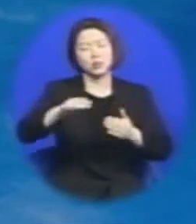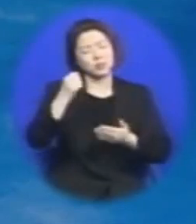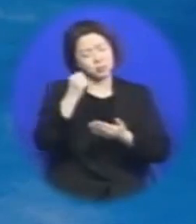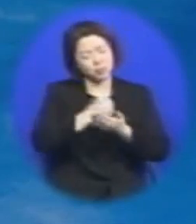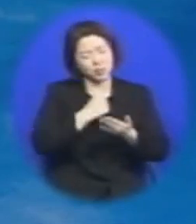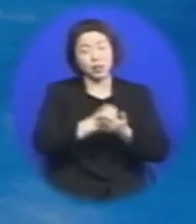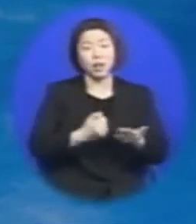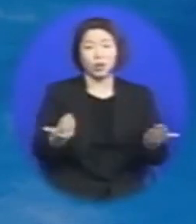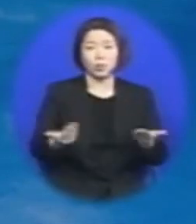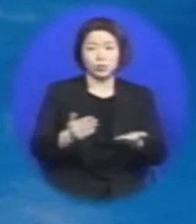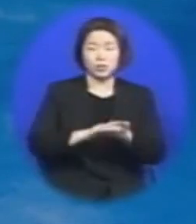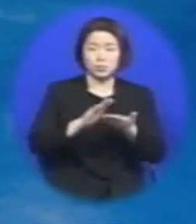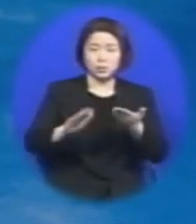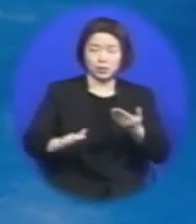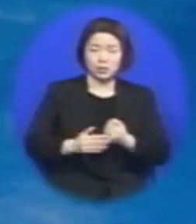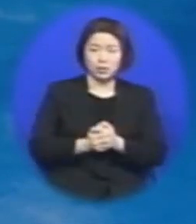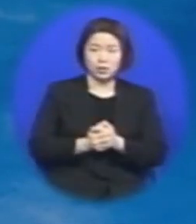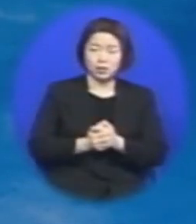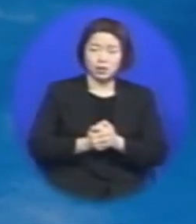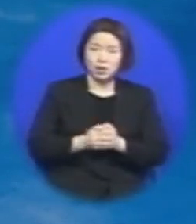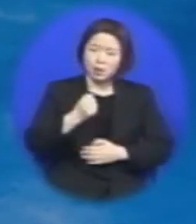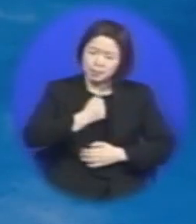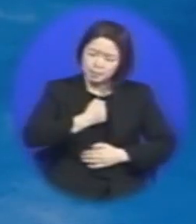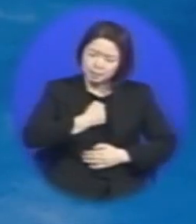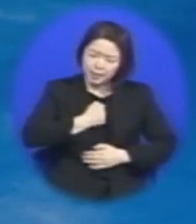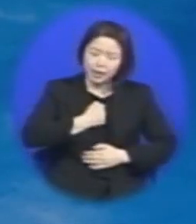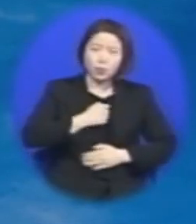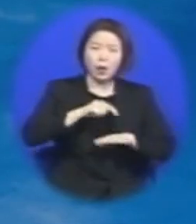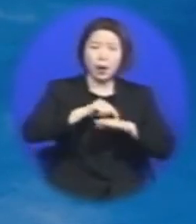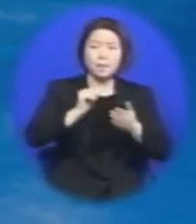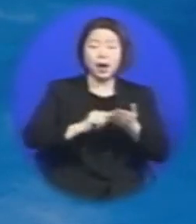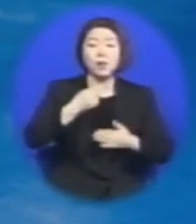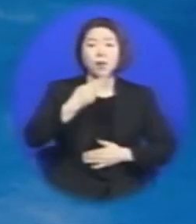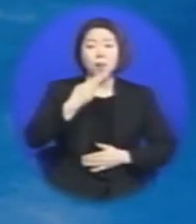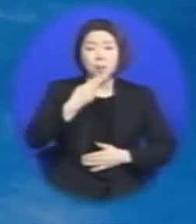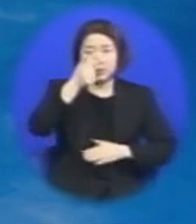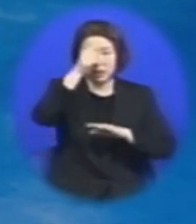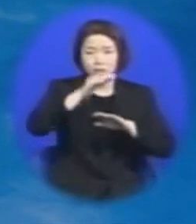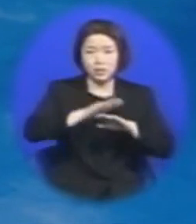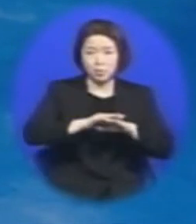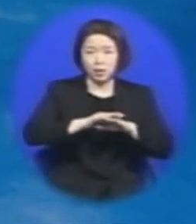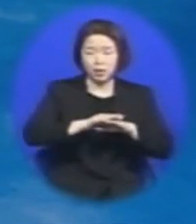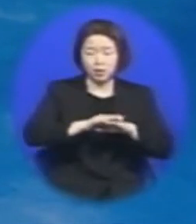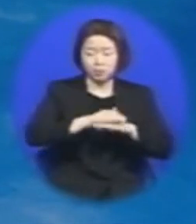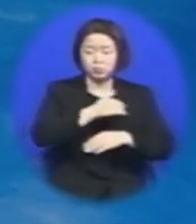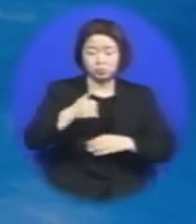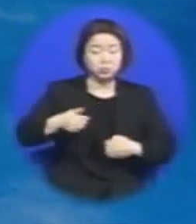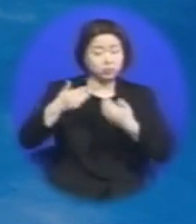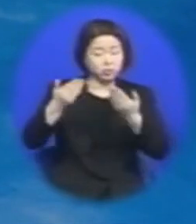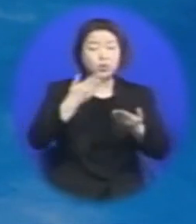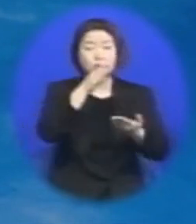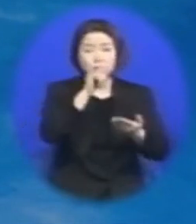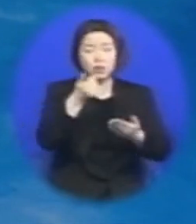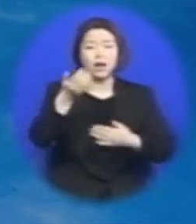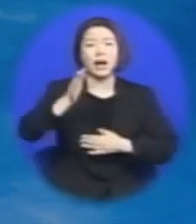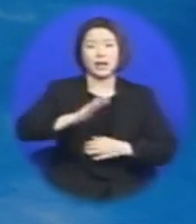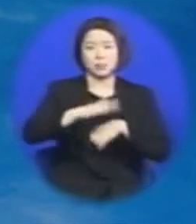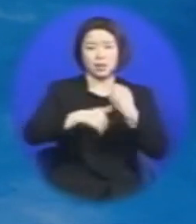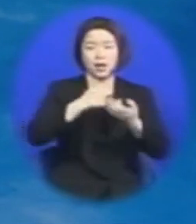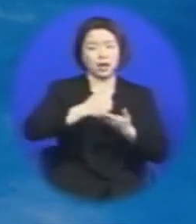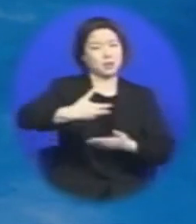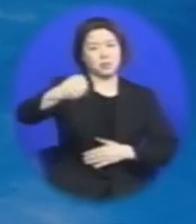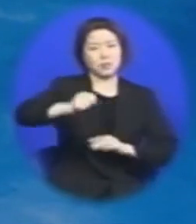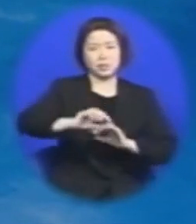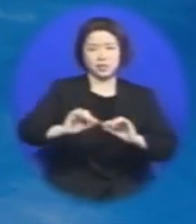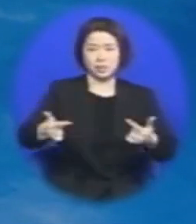일입니다 애통함이 없는 예배 얼마든지 드릴 수는 있습니다 그러나 하나님이 받으시지 않습니다